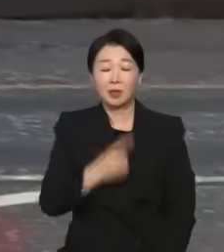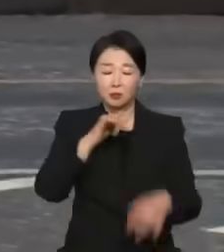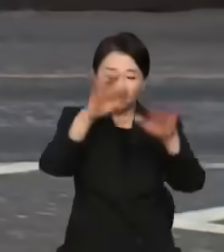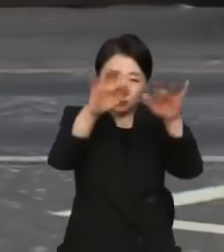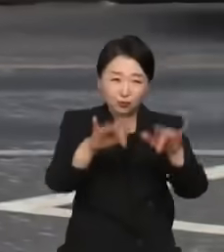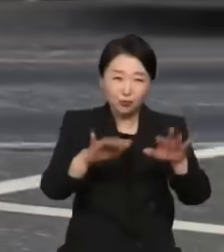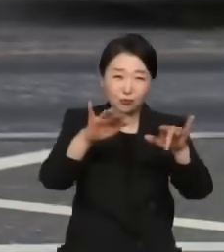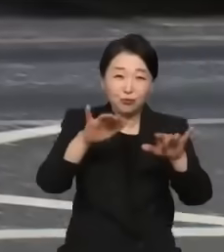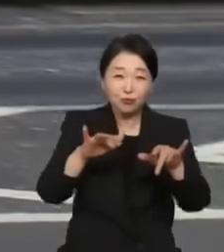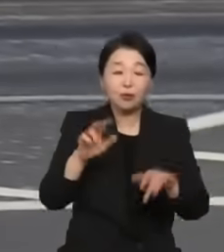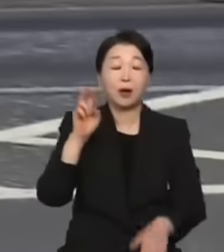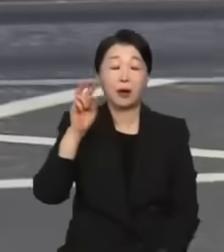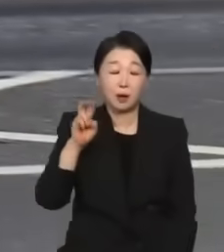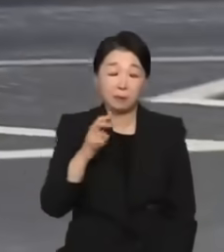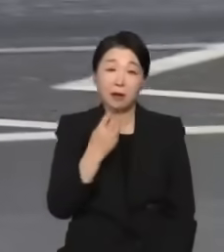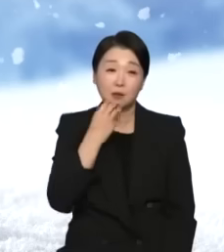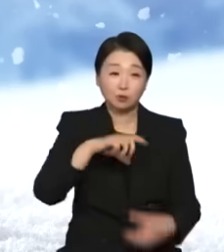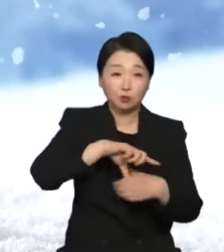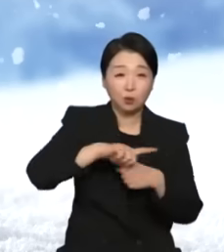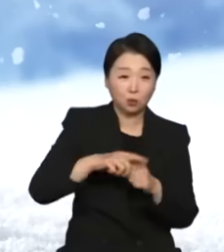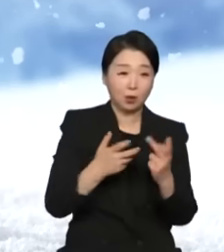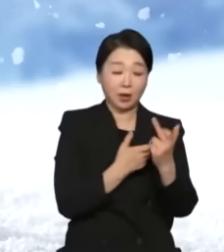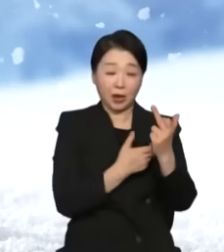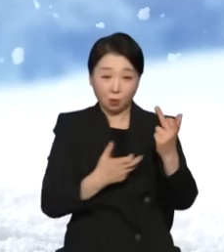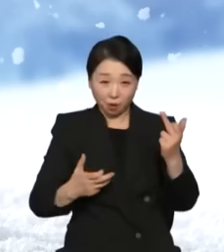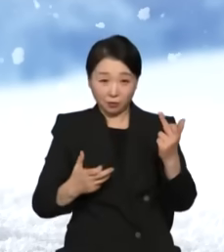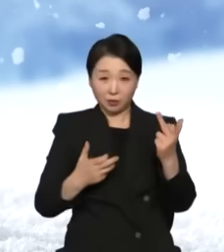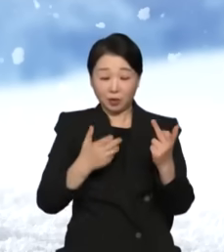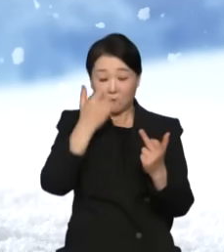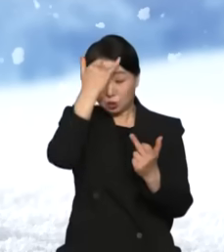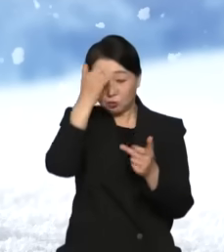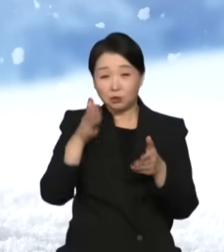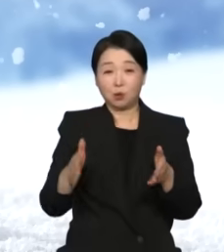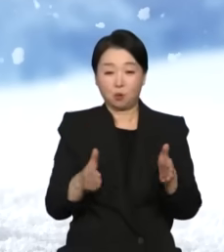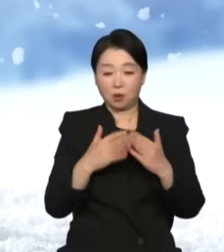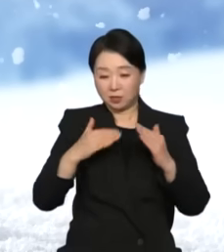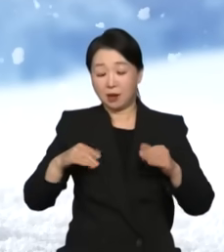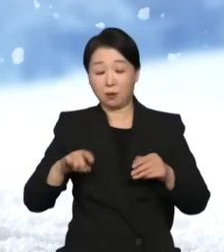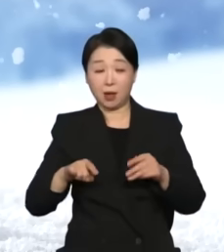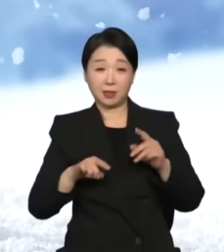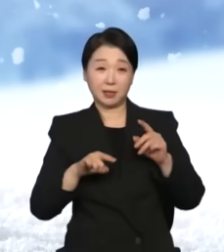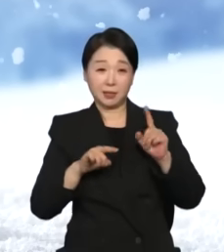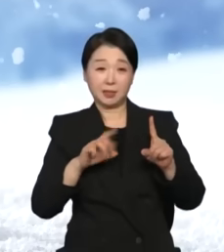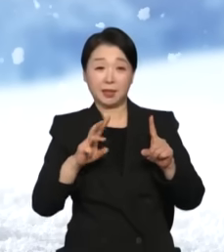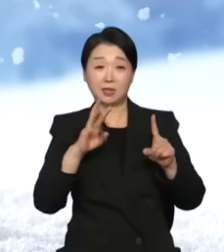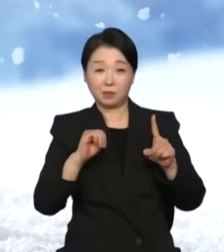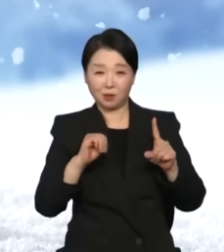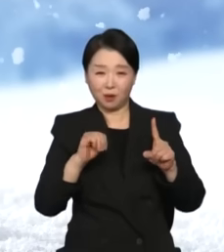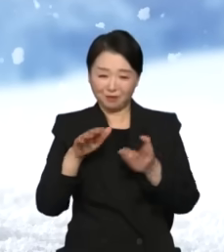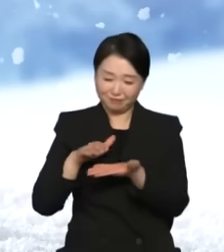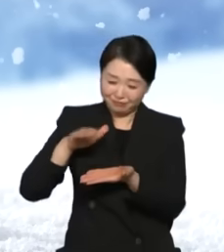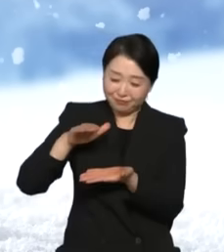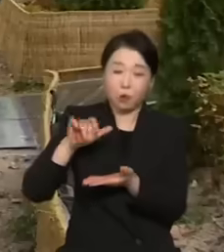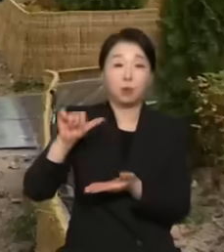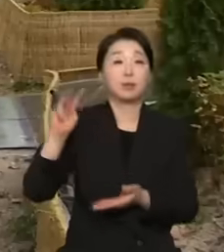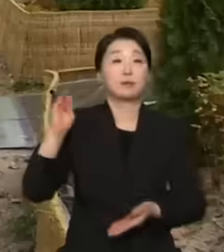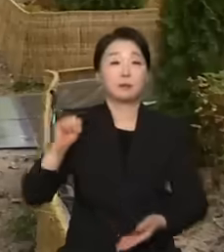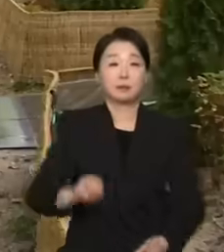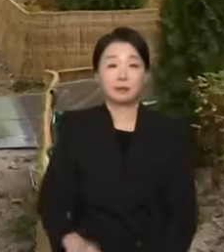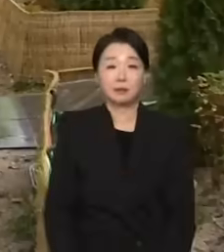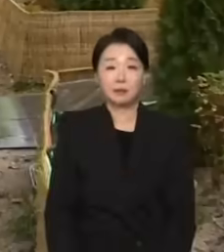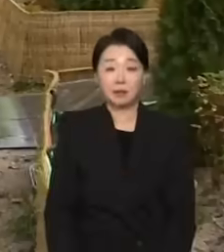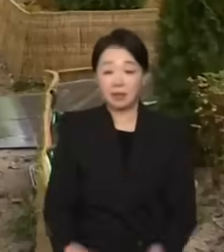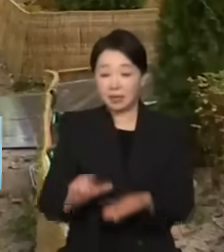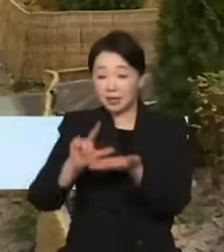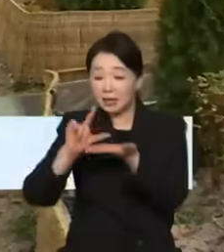적설량은 수도권과 강원도, 충청권, 전라도에 1cm 정도, 많은 곳은 5cm입니다.